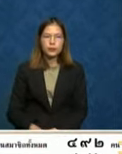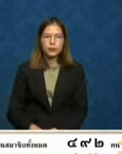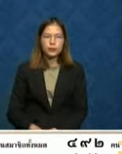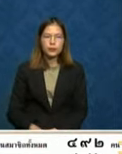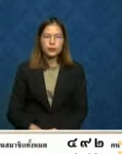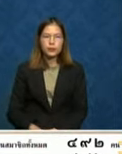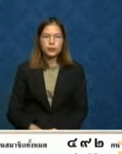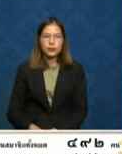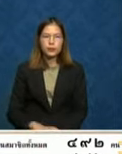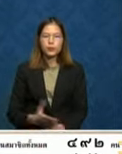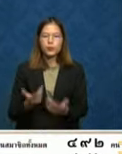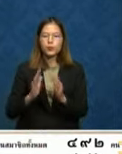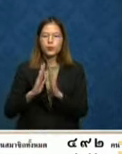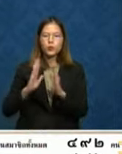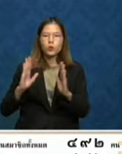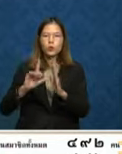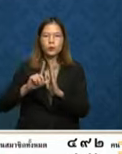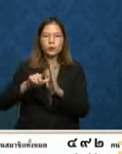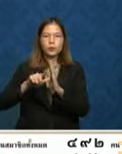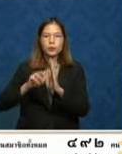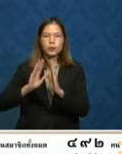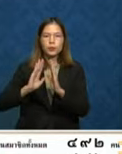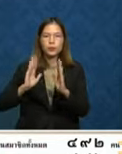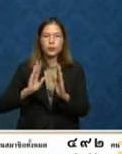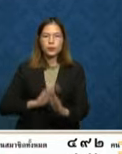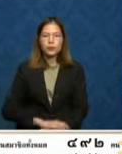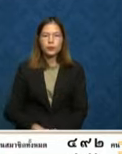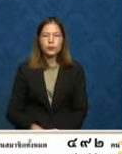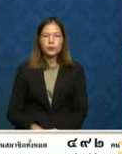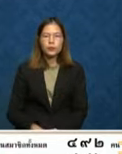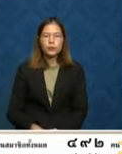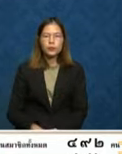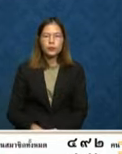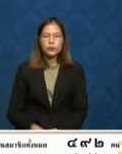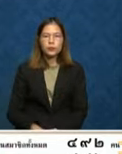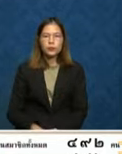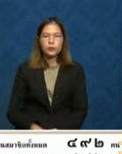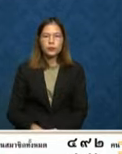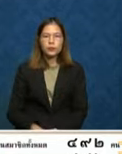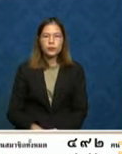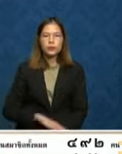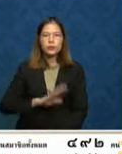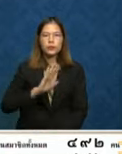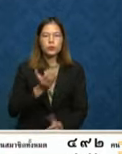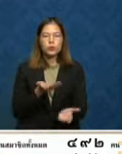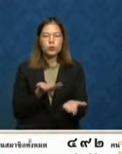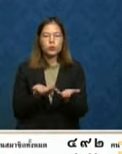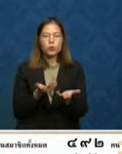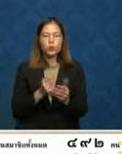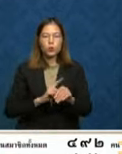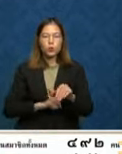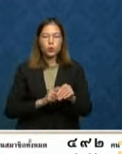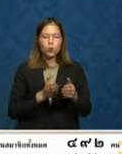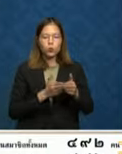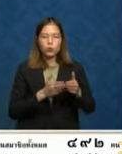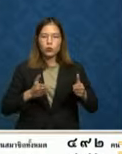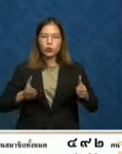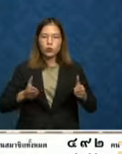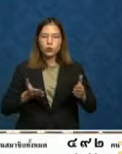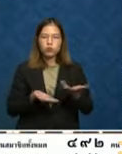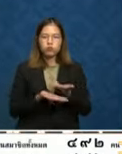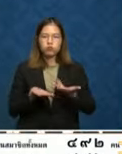ขอบคุณท่านเลขาครับเอ่อเชิญกำหนดระยะเวลาแปรยติ